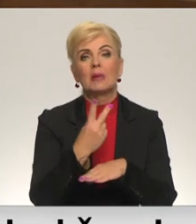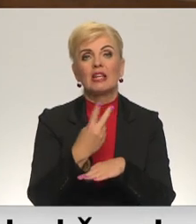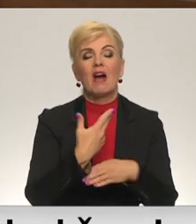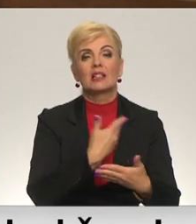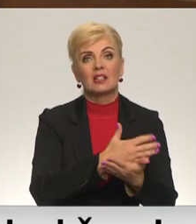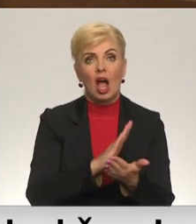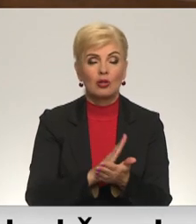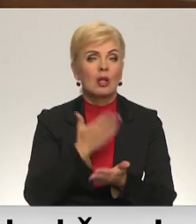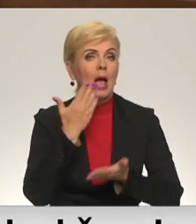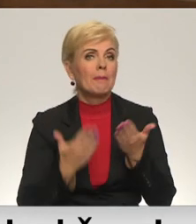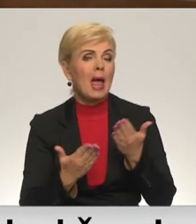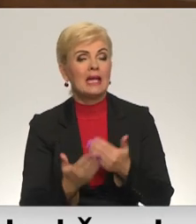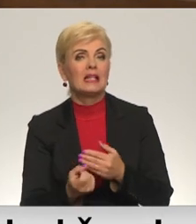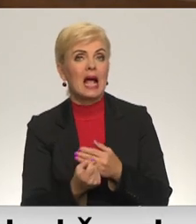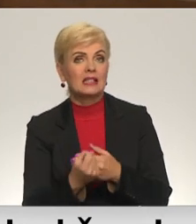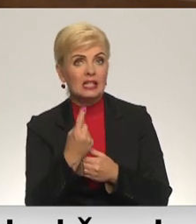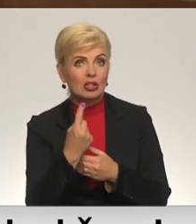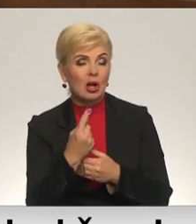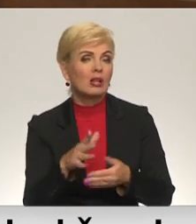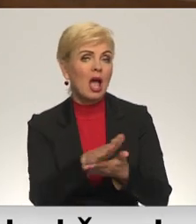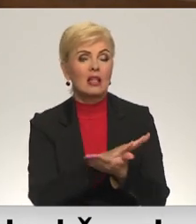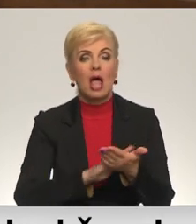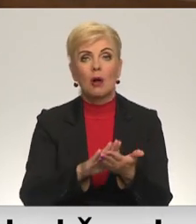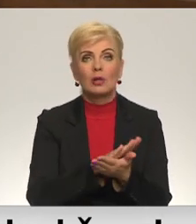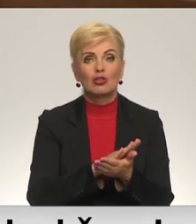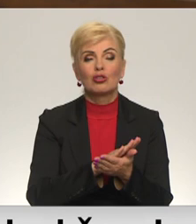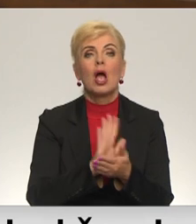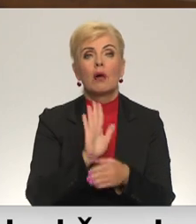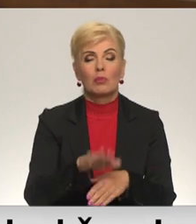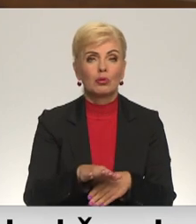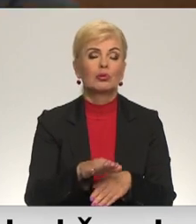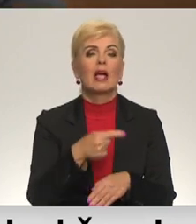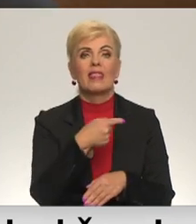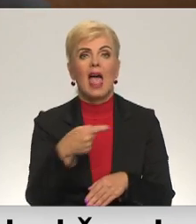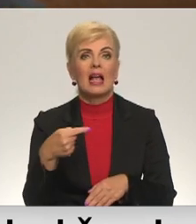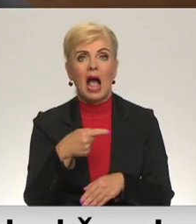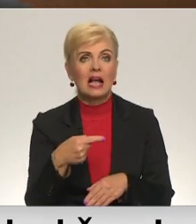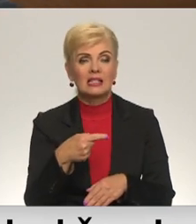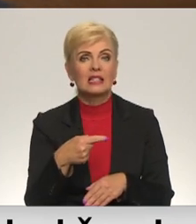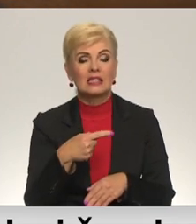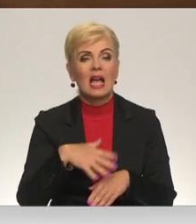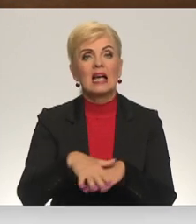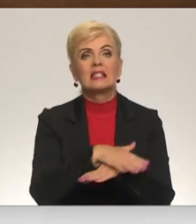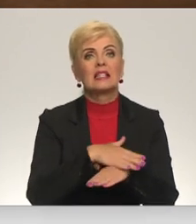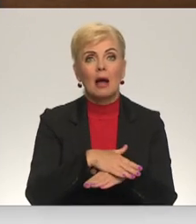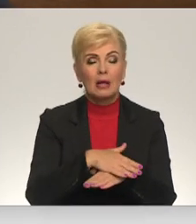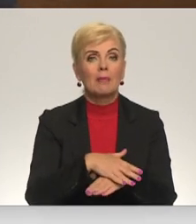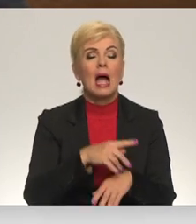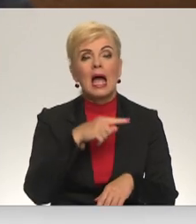mēģinās izraisīt vēl nebijušas negācijas sabiedrības starpā. Krievijas iebrukums